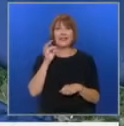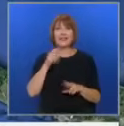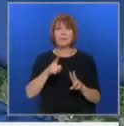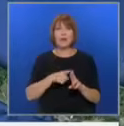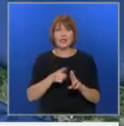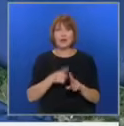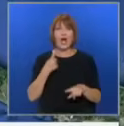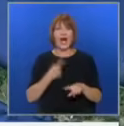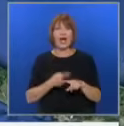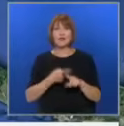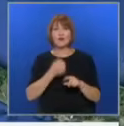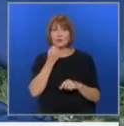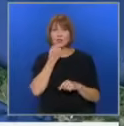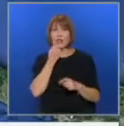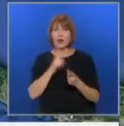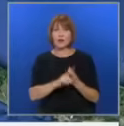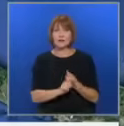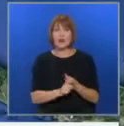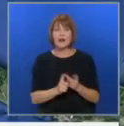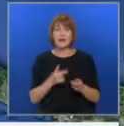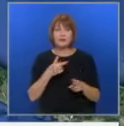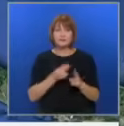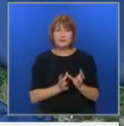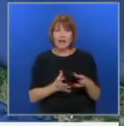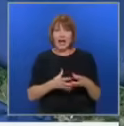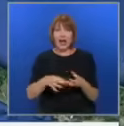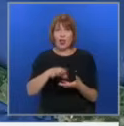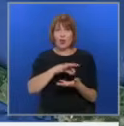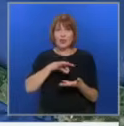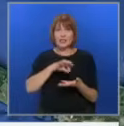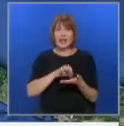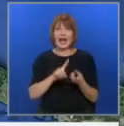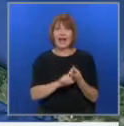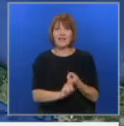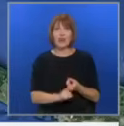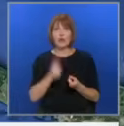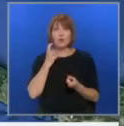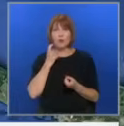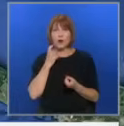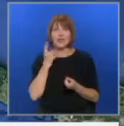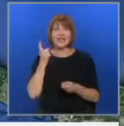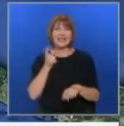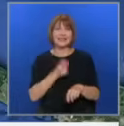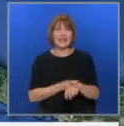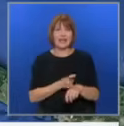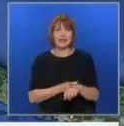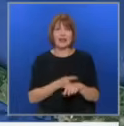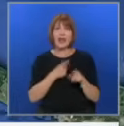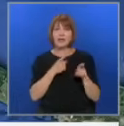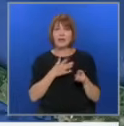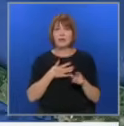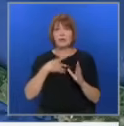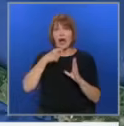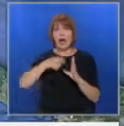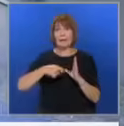Хасковското село Константиново. Локализирани са пожарите в Каравелово и Богдан и големият пожар край Стара Загора. Там са и нашите